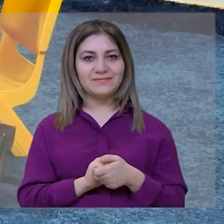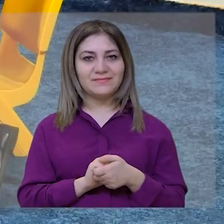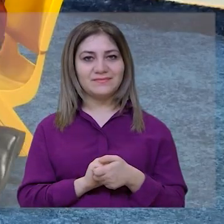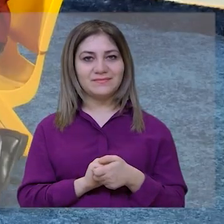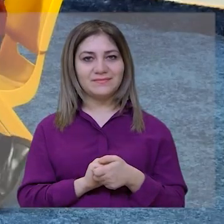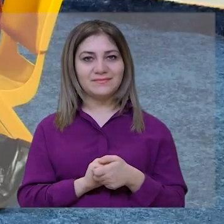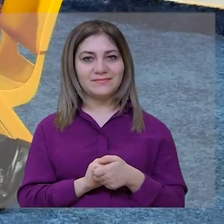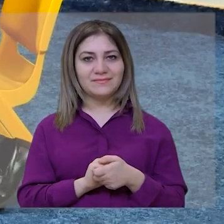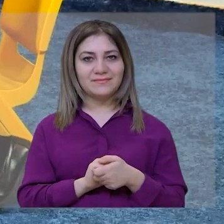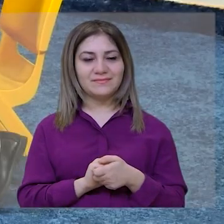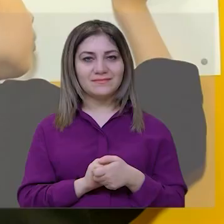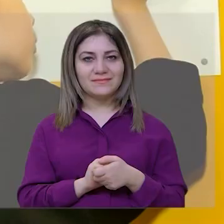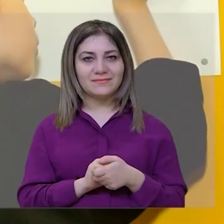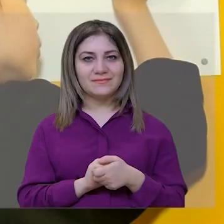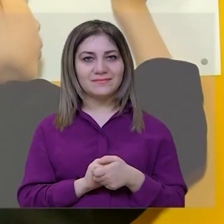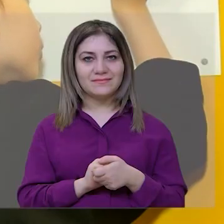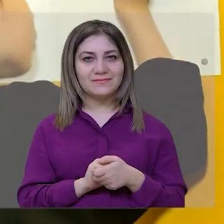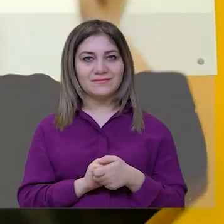Մարին։